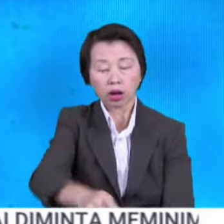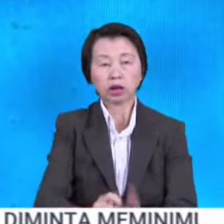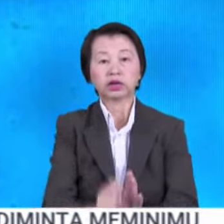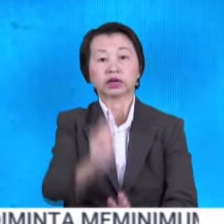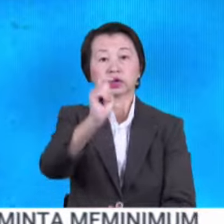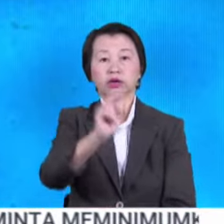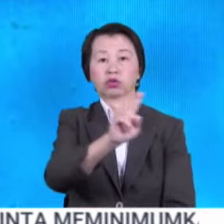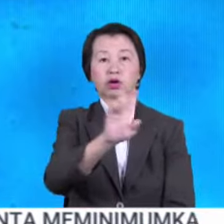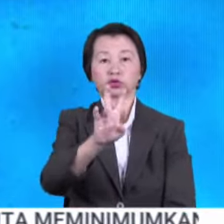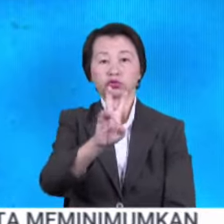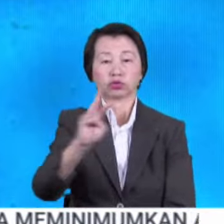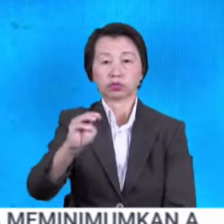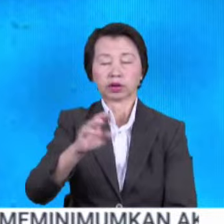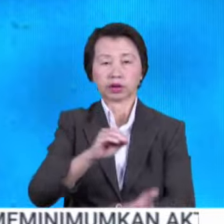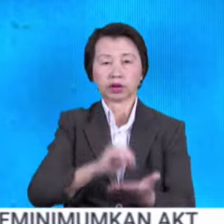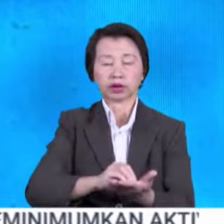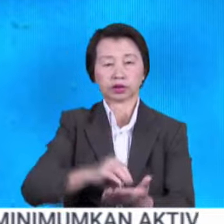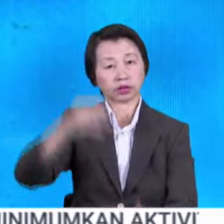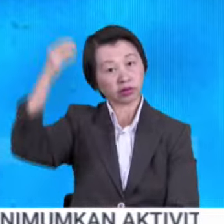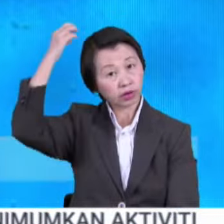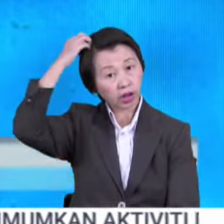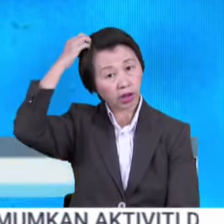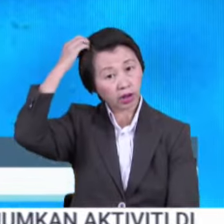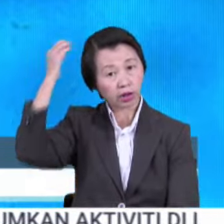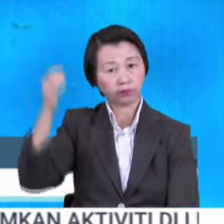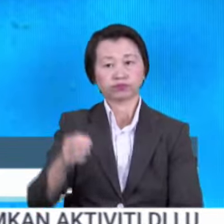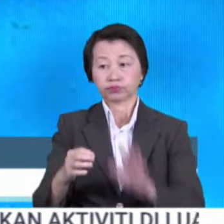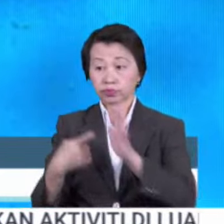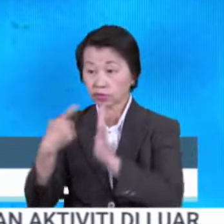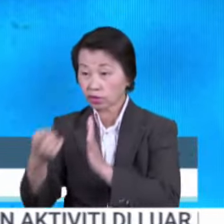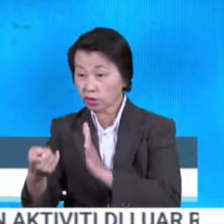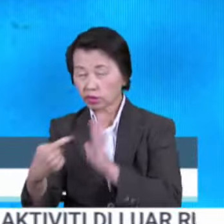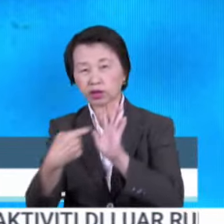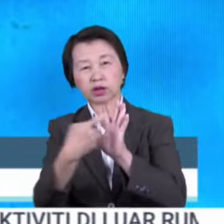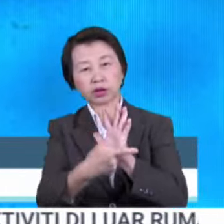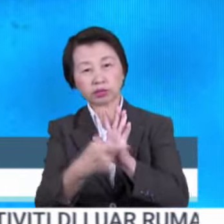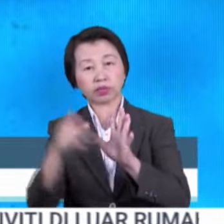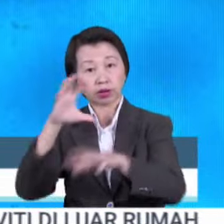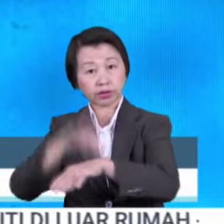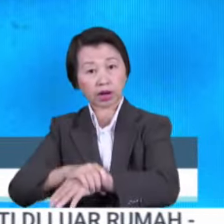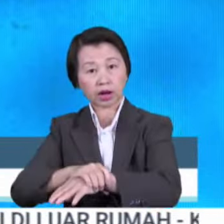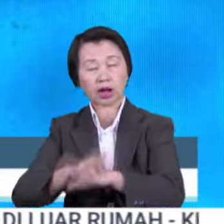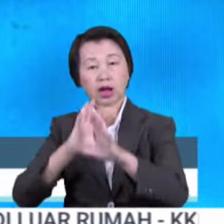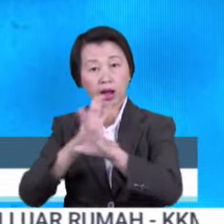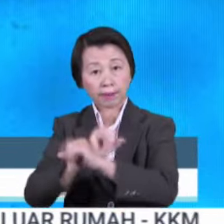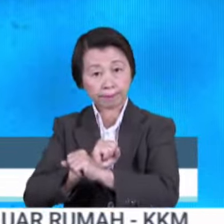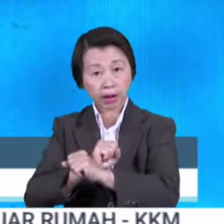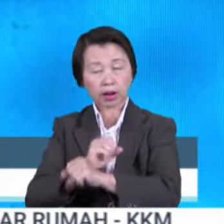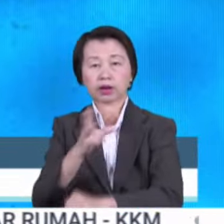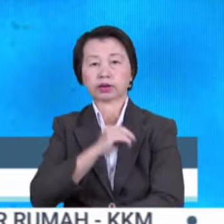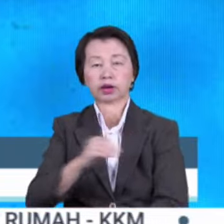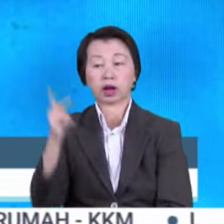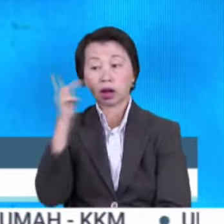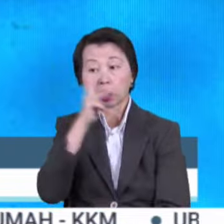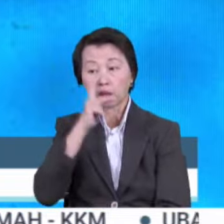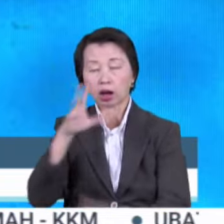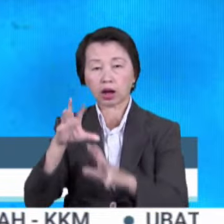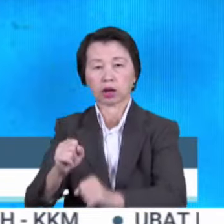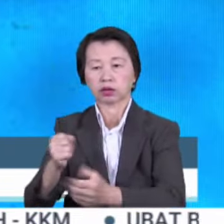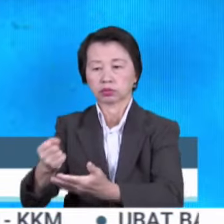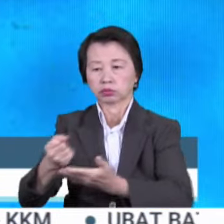27 mete di Hulu langat selango 5 individu ditahan di Ampang dan kacang habis lepas bagi membantu